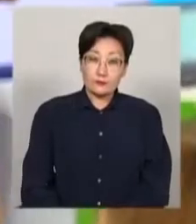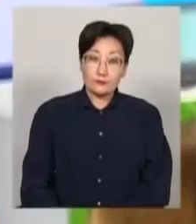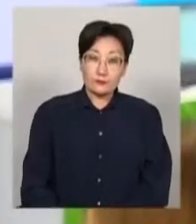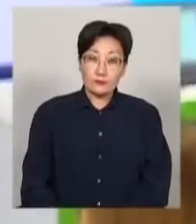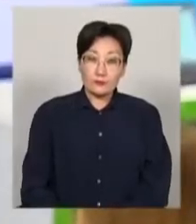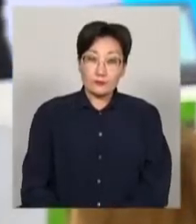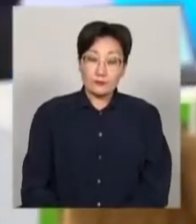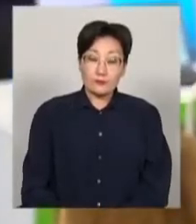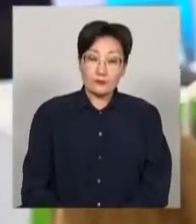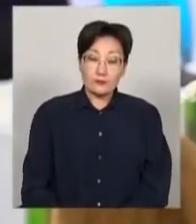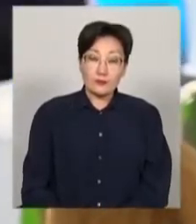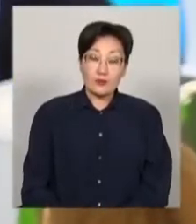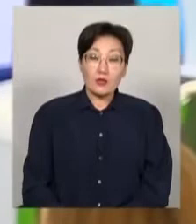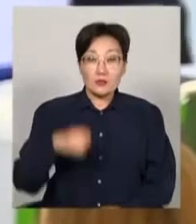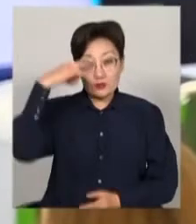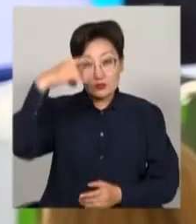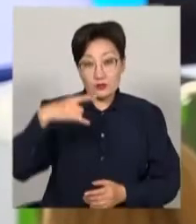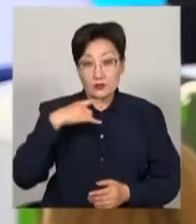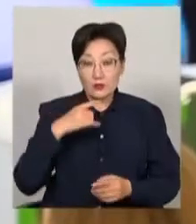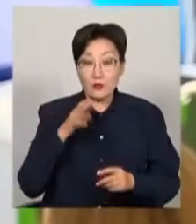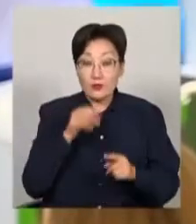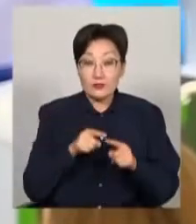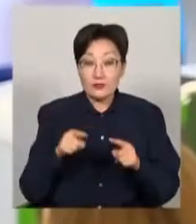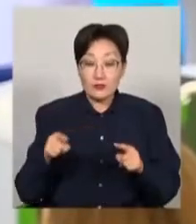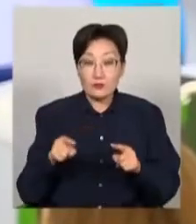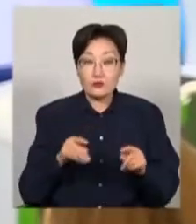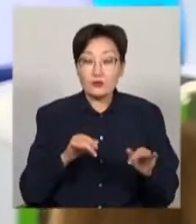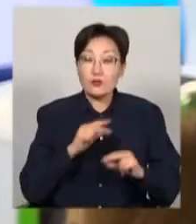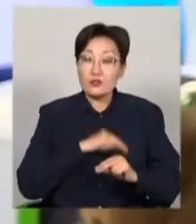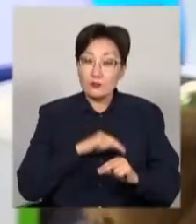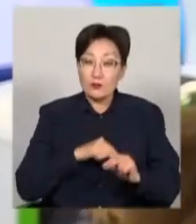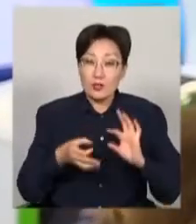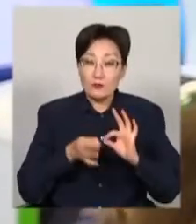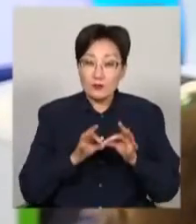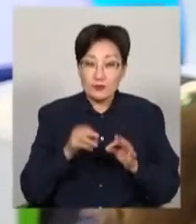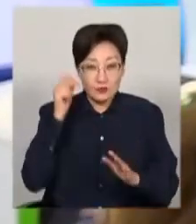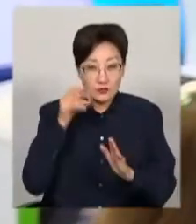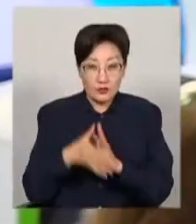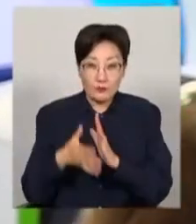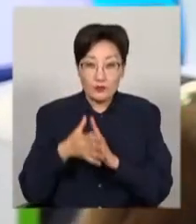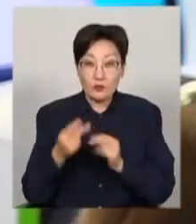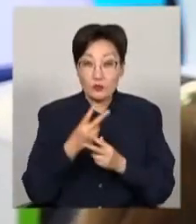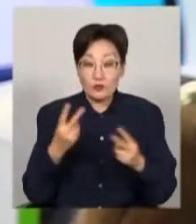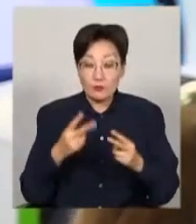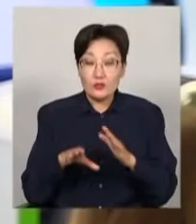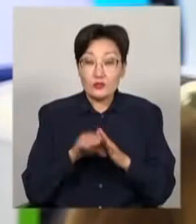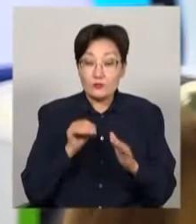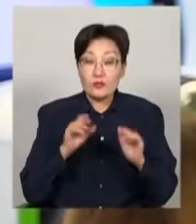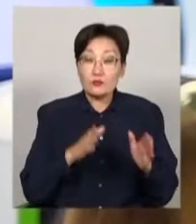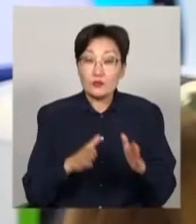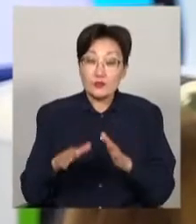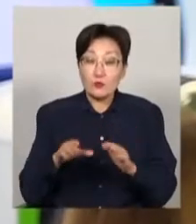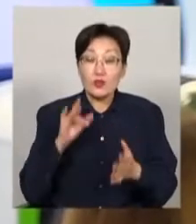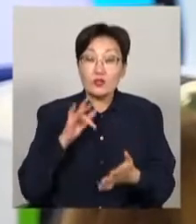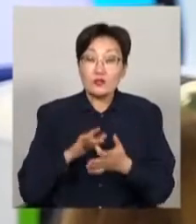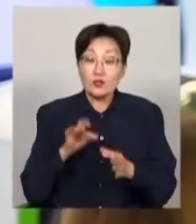Я считаю, что Қазақстан осы уақыт ішінде әдістемелік жұмысты әбден жетілдіріп алғанына көзім жетті. Сайлау жүйесі орталық